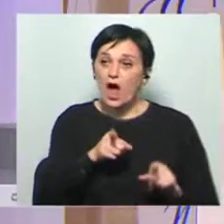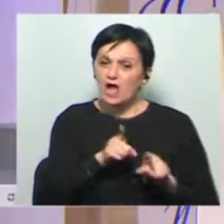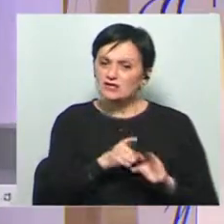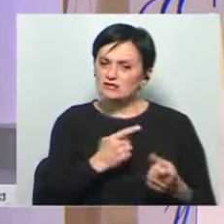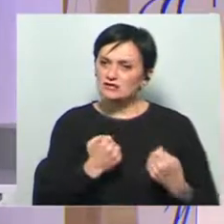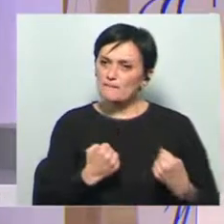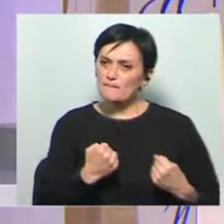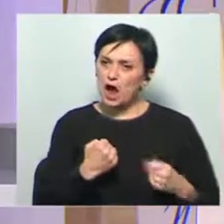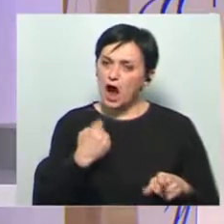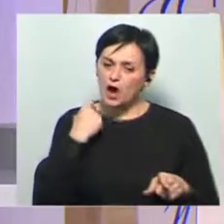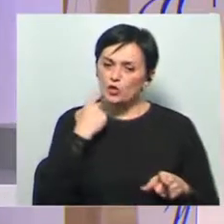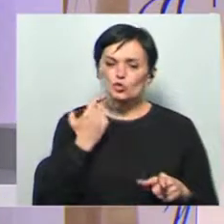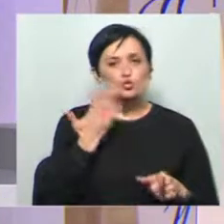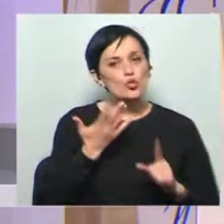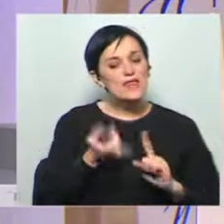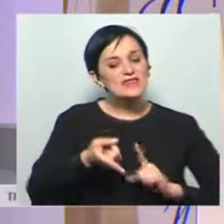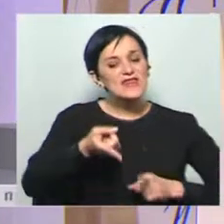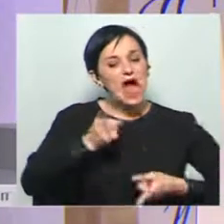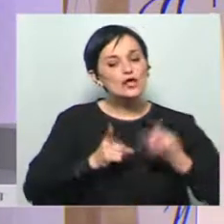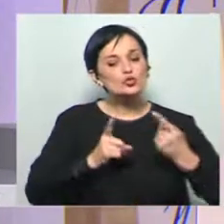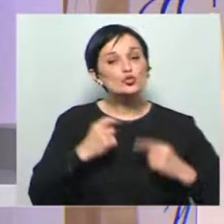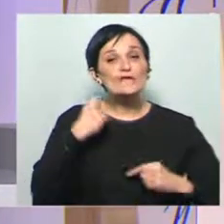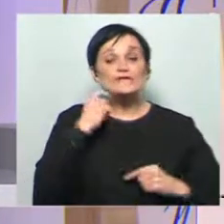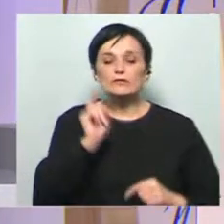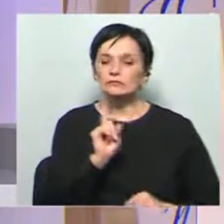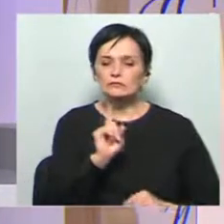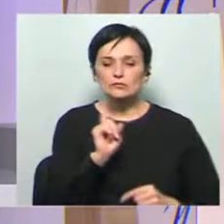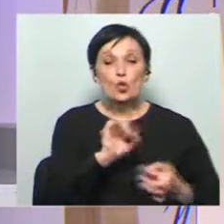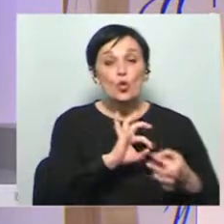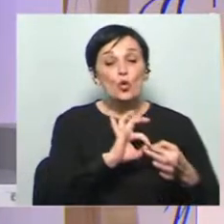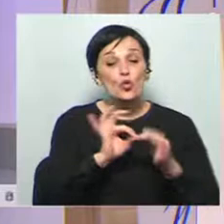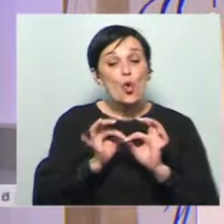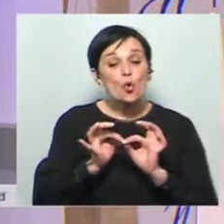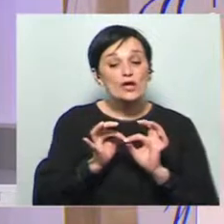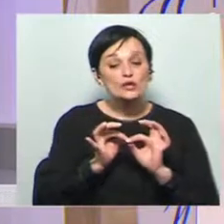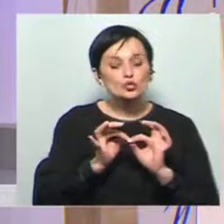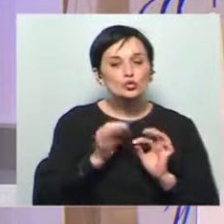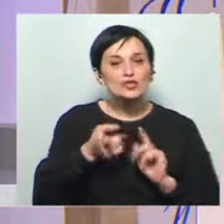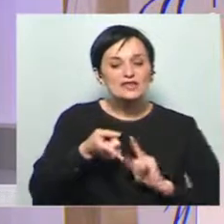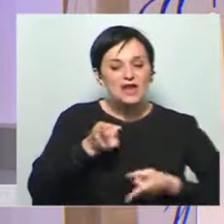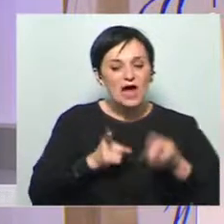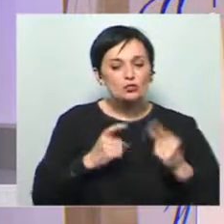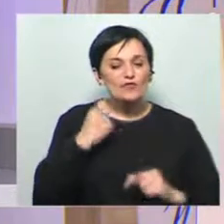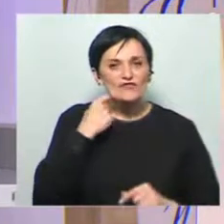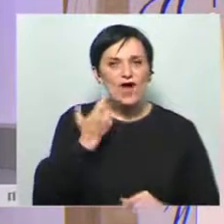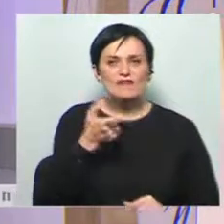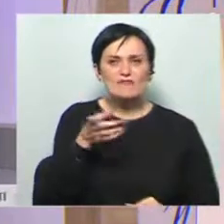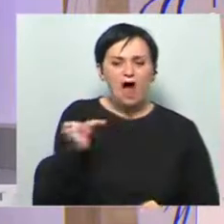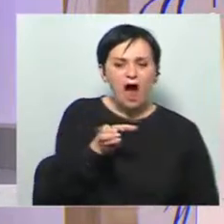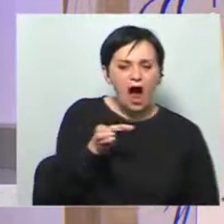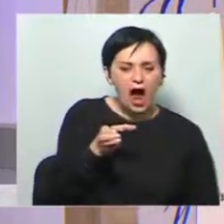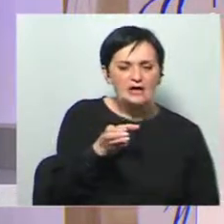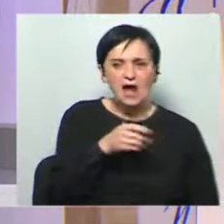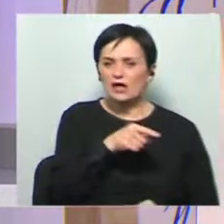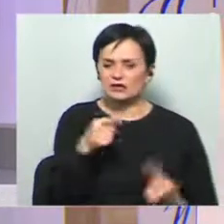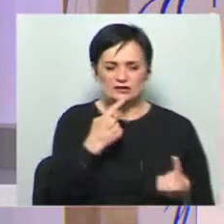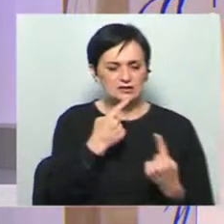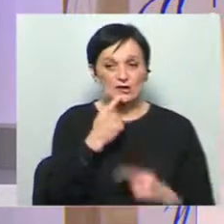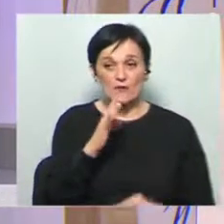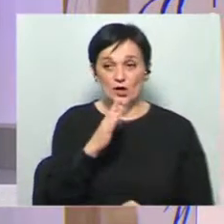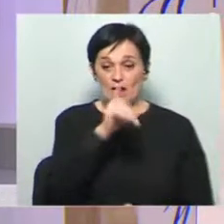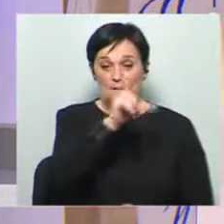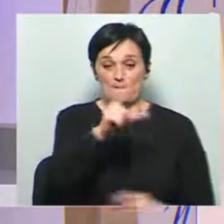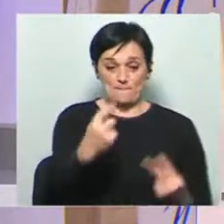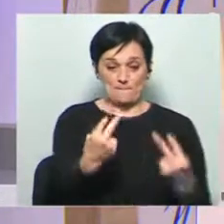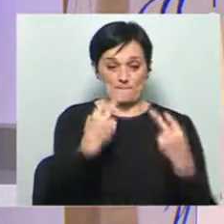თუ უშუალოდ ნატურალურ ღვინოზეა ლაპარაკი? უშუალოდ ღვინოზეა საუბარი. ნატურალურ ღვინოზეა. დია. მოდით უპასუხოთ მაყურებელს, იმიტომ რომ